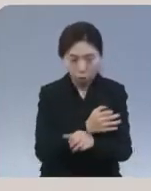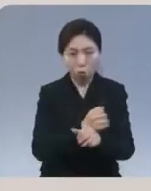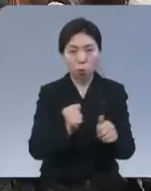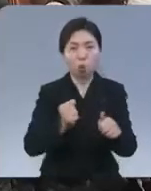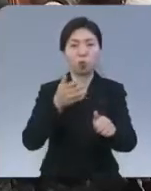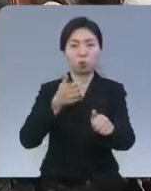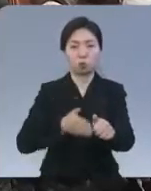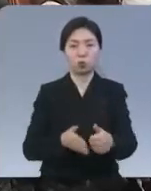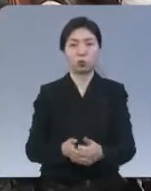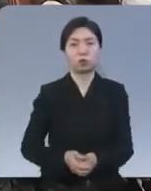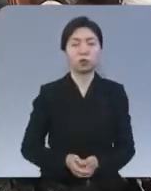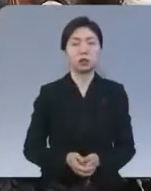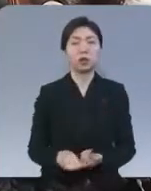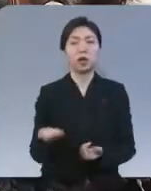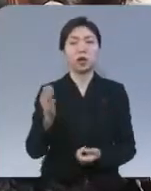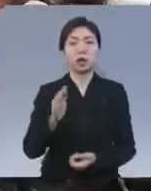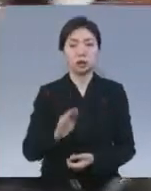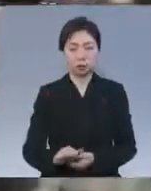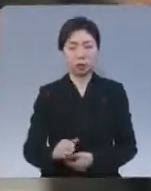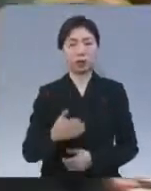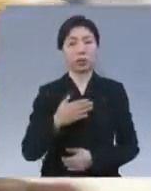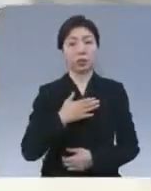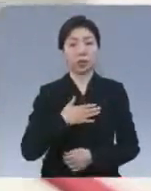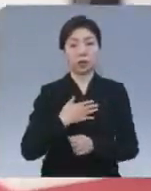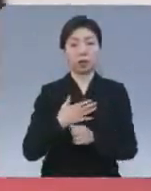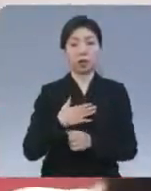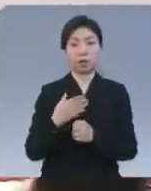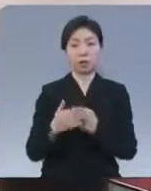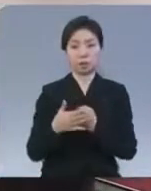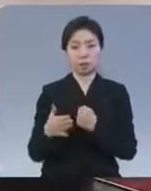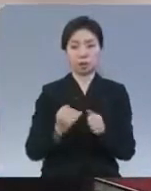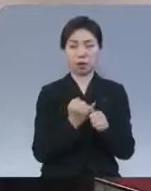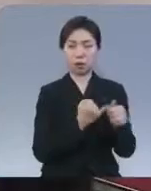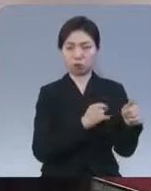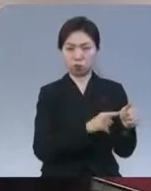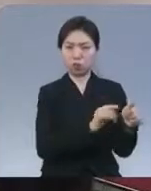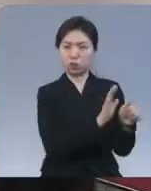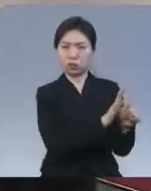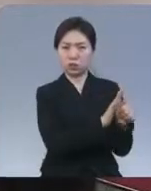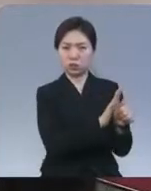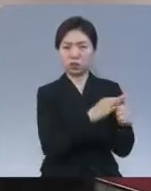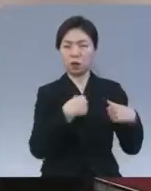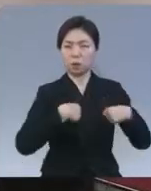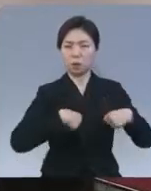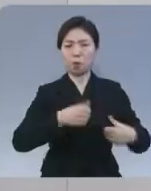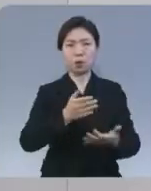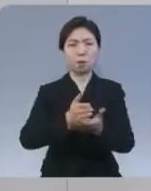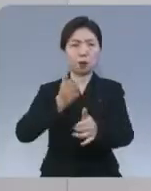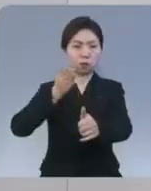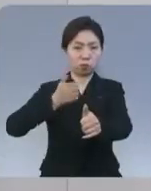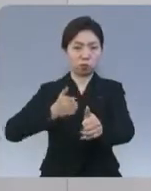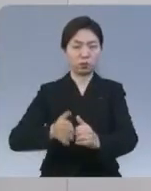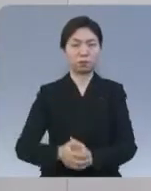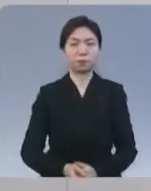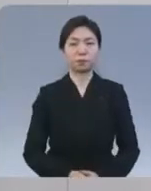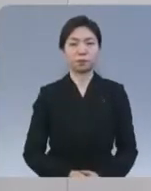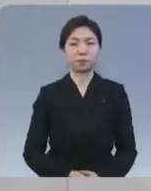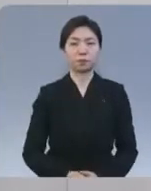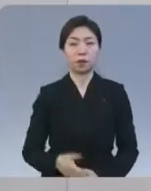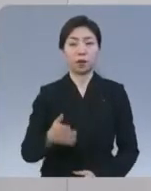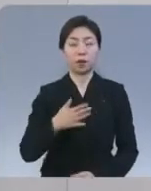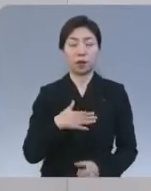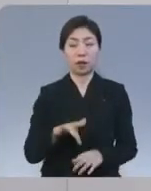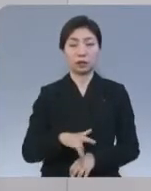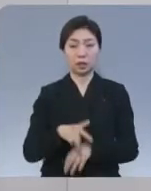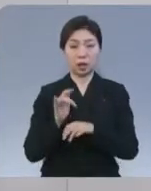телевизионный пресс-конференции извинившись перед народом стороны ким гон хи призналась в том что в ряде случаев